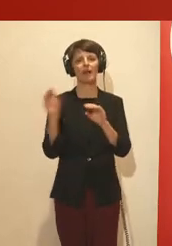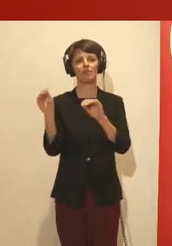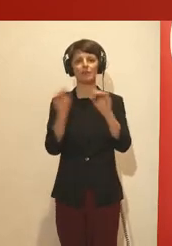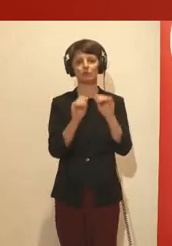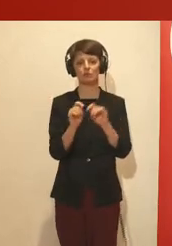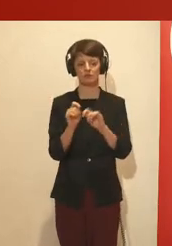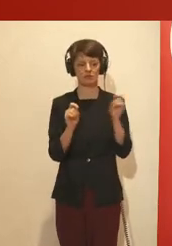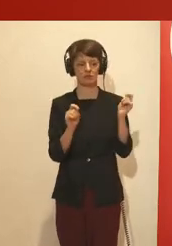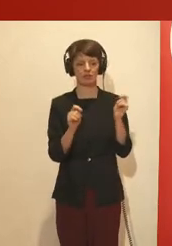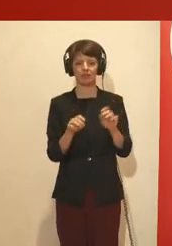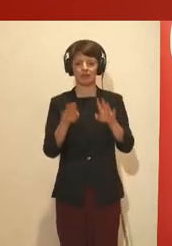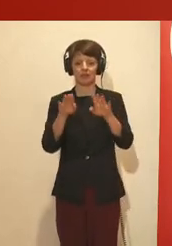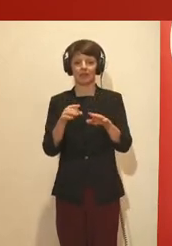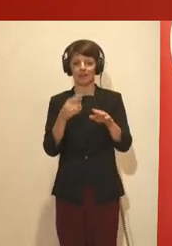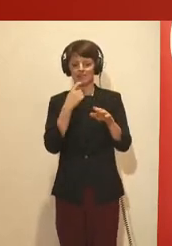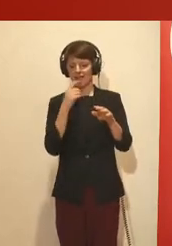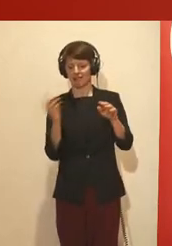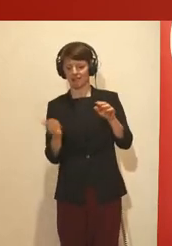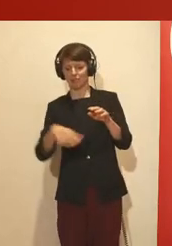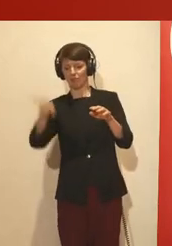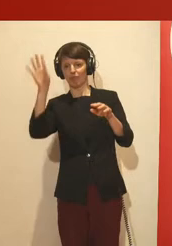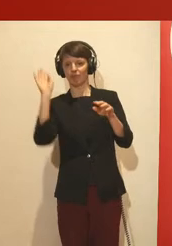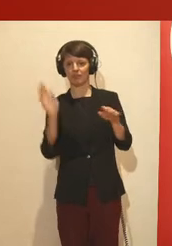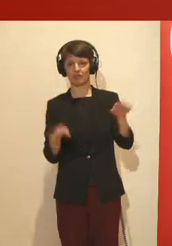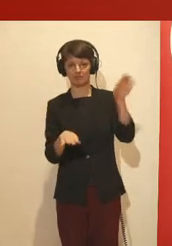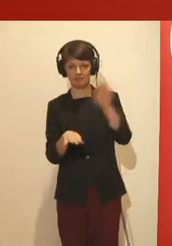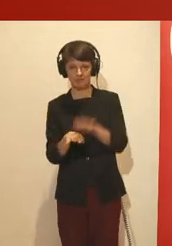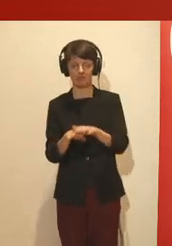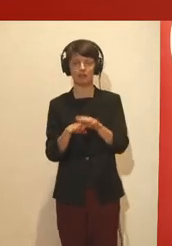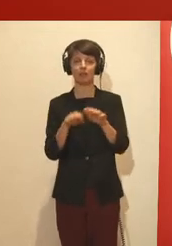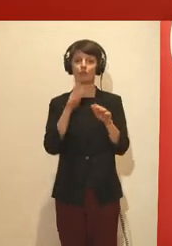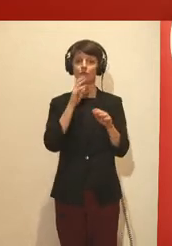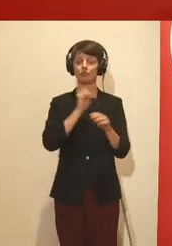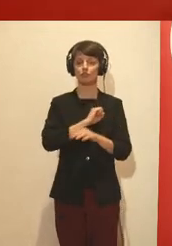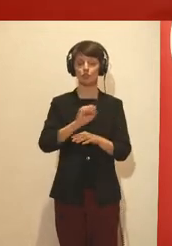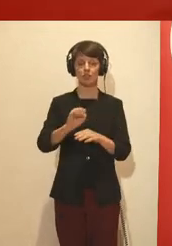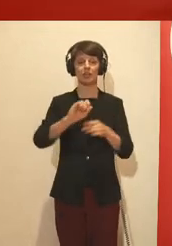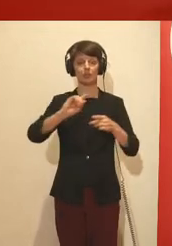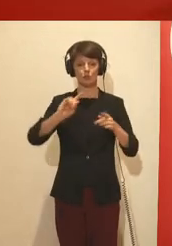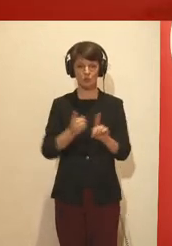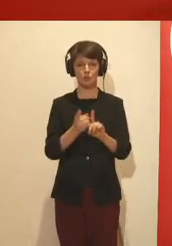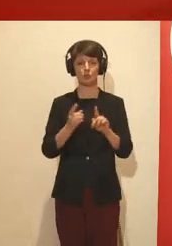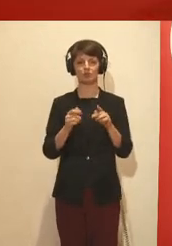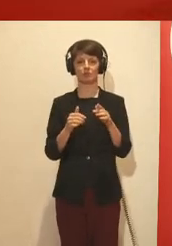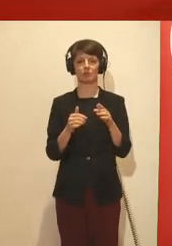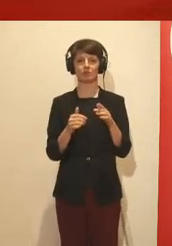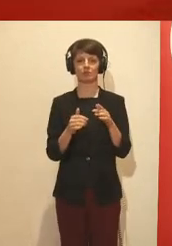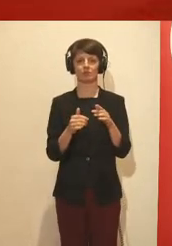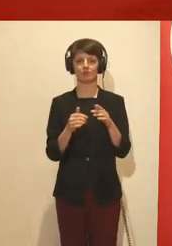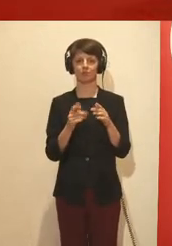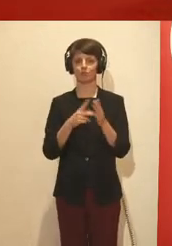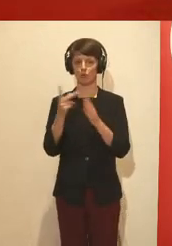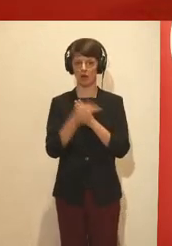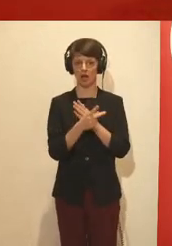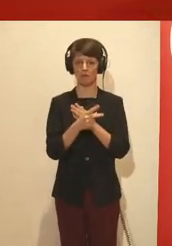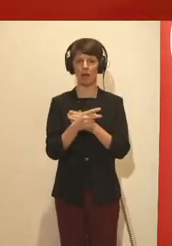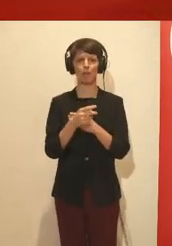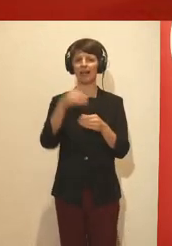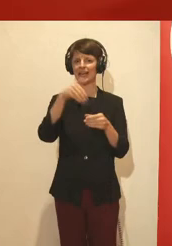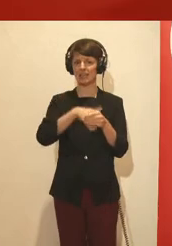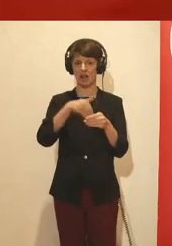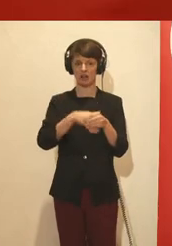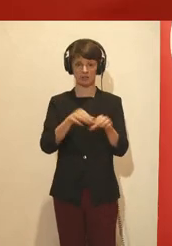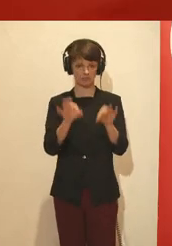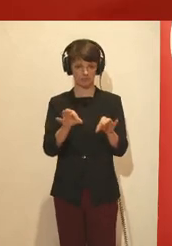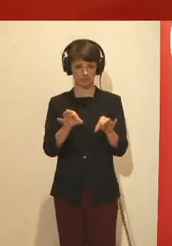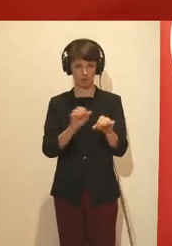irgendwas nicht wegfliegt und wir wollen was lesbares haben also ein kurzes aber kein dünnes programm inhaltlich vor allem nicht tun und wir